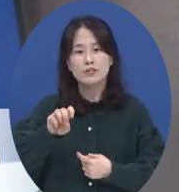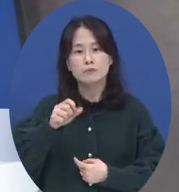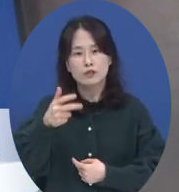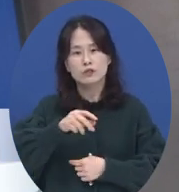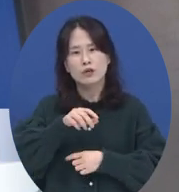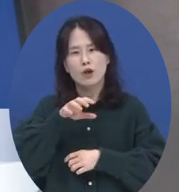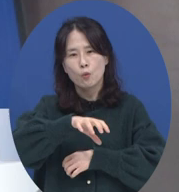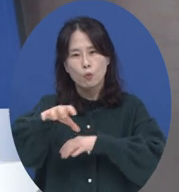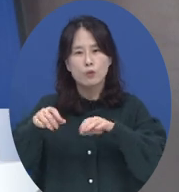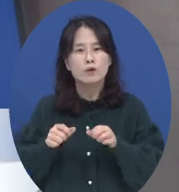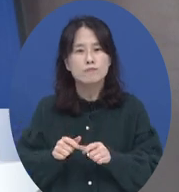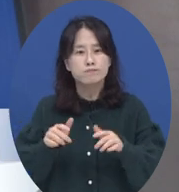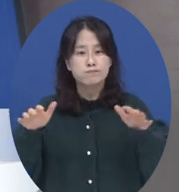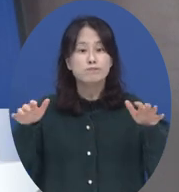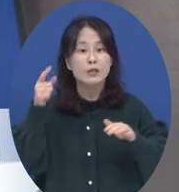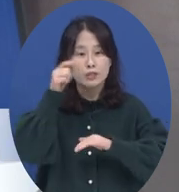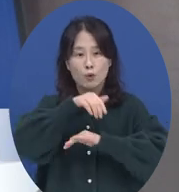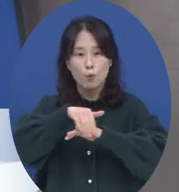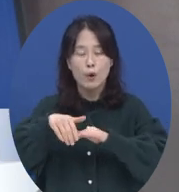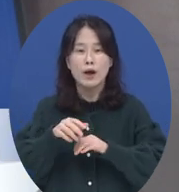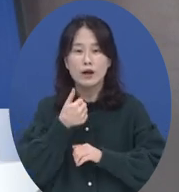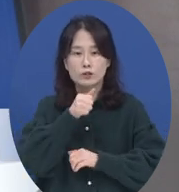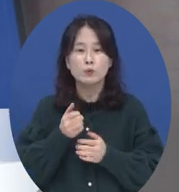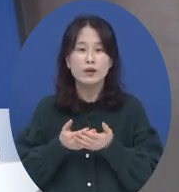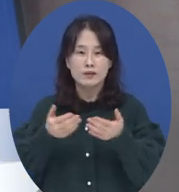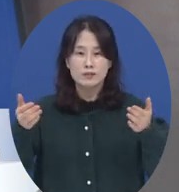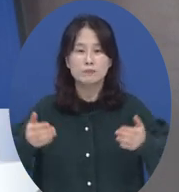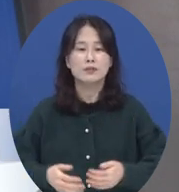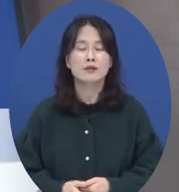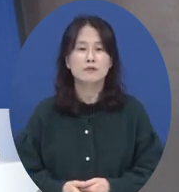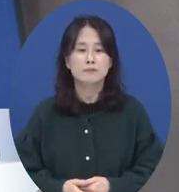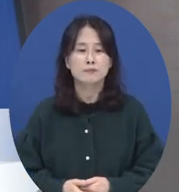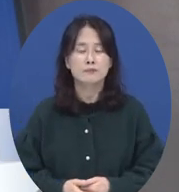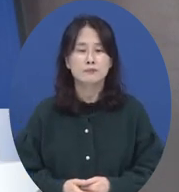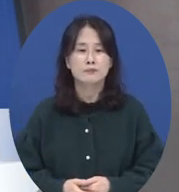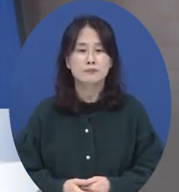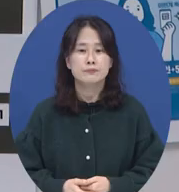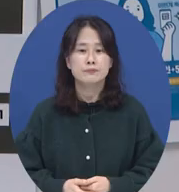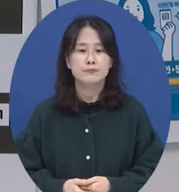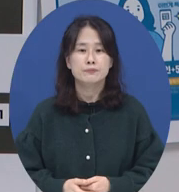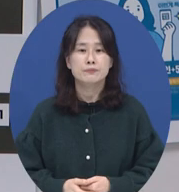퍼질 전망입니다. 자세한 내용 최지현 기자가 전해드립니다.